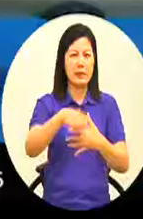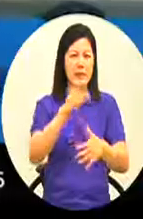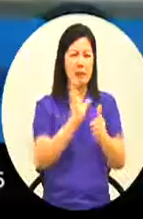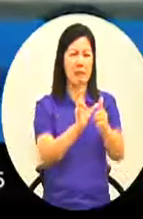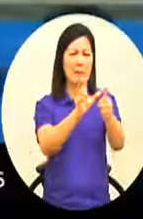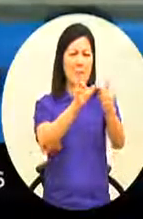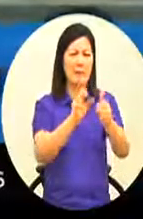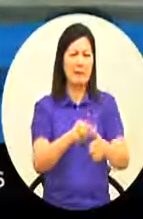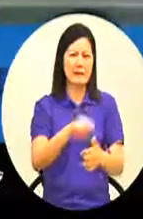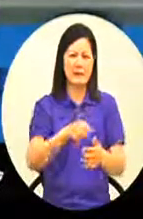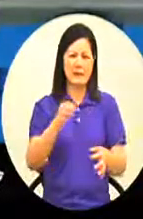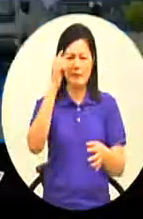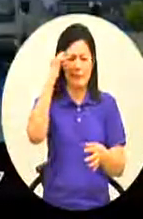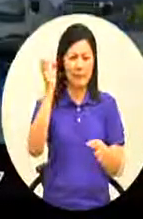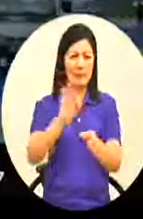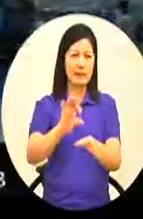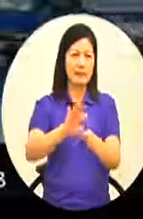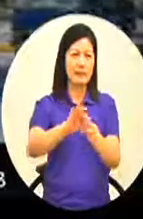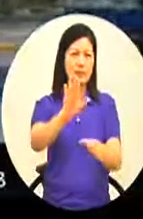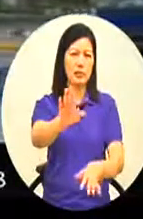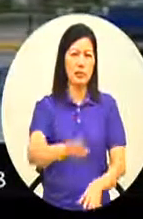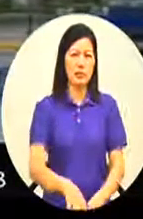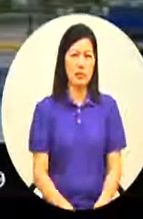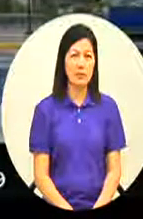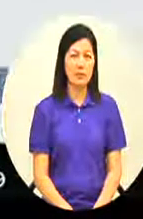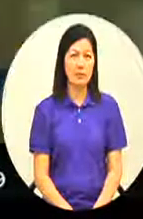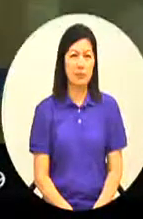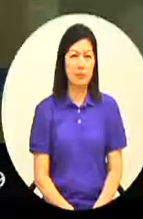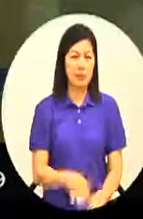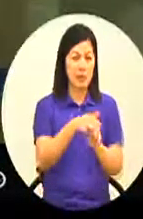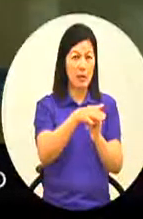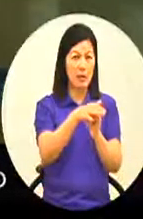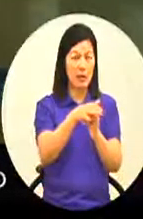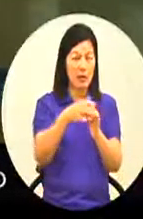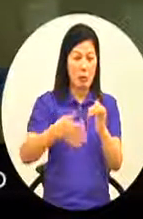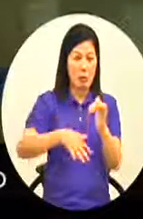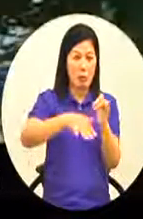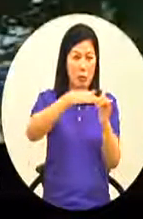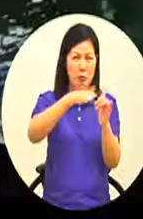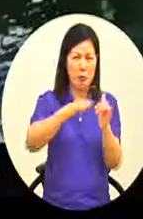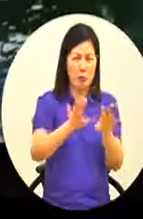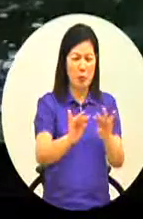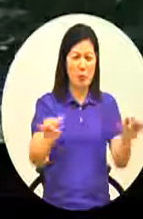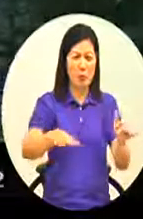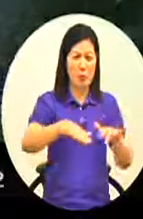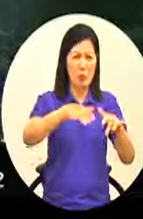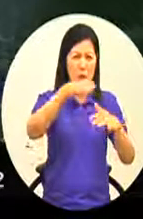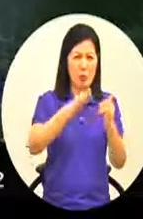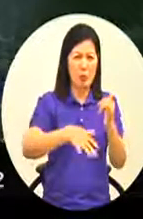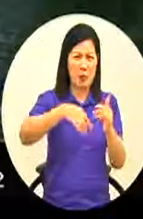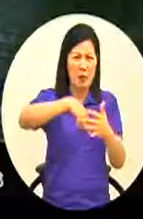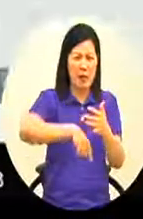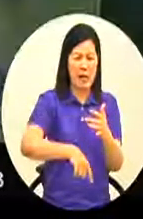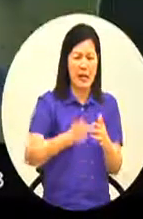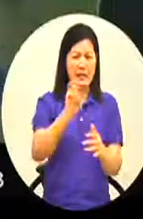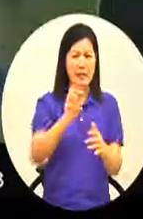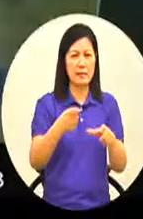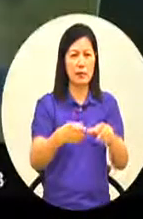实在太夸张。 水淹进高雄殡仪馆，地上满满的水，水深